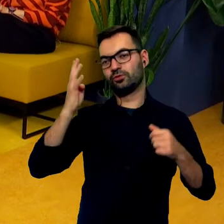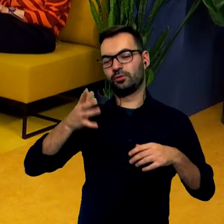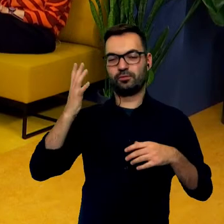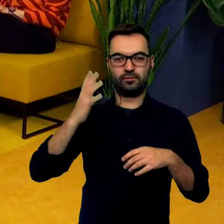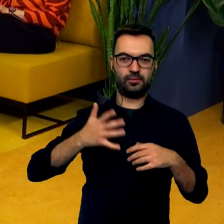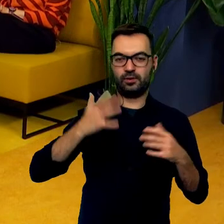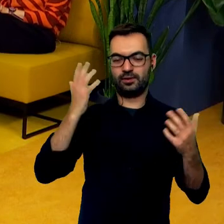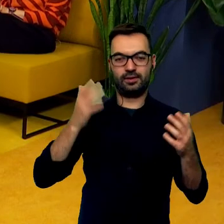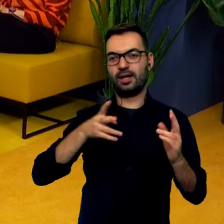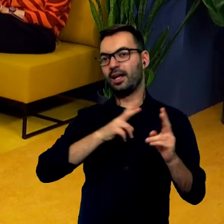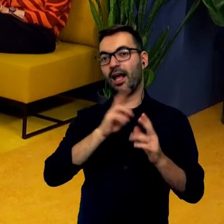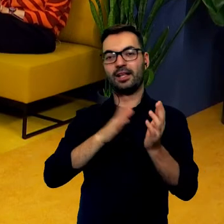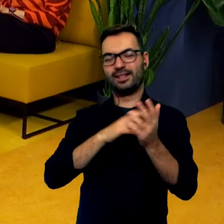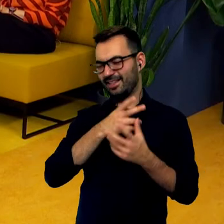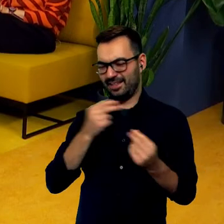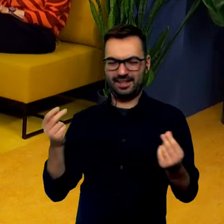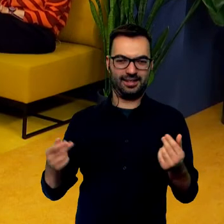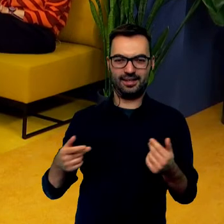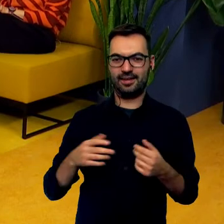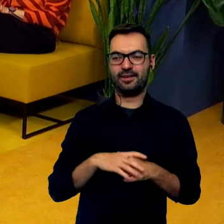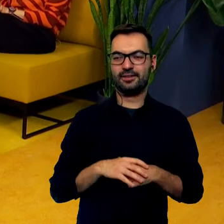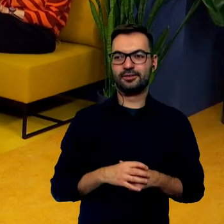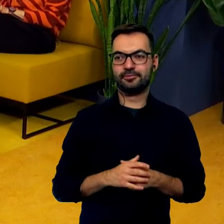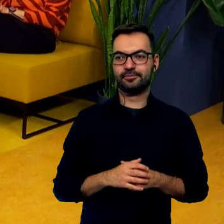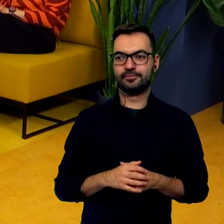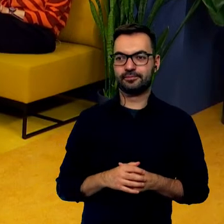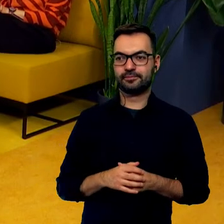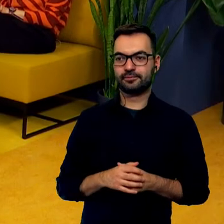czwórkę, nie każdy będzie chwalony, nie każdy